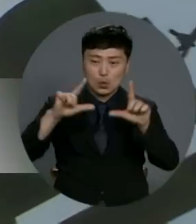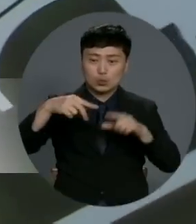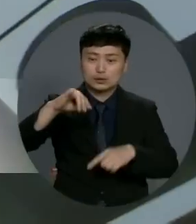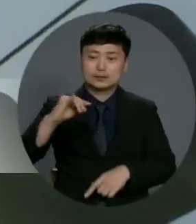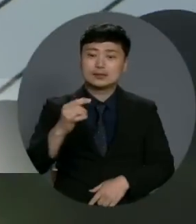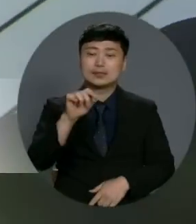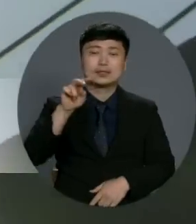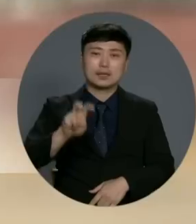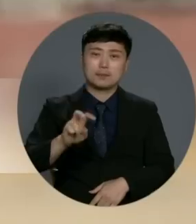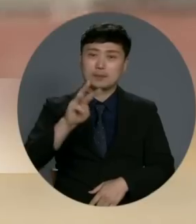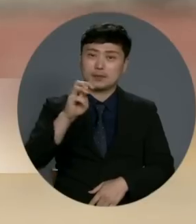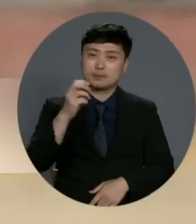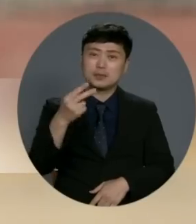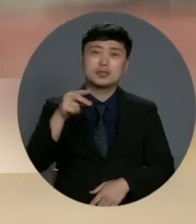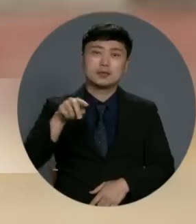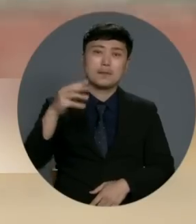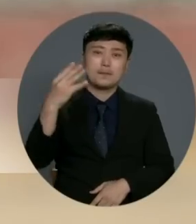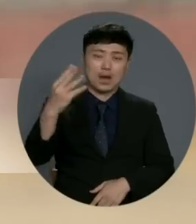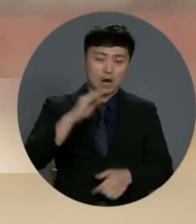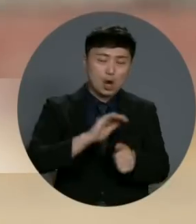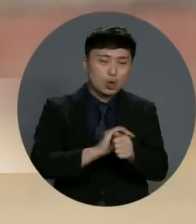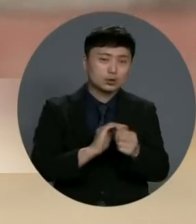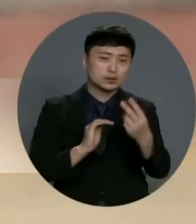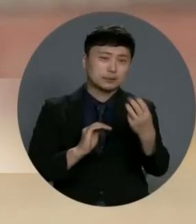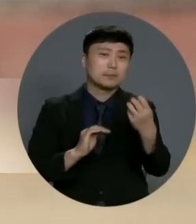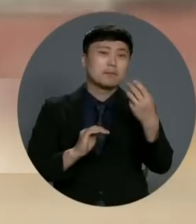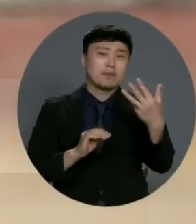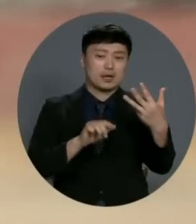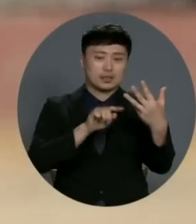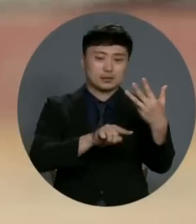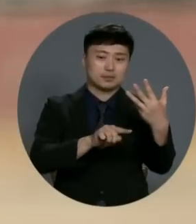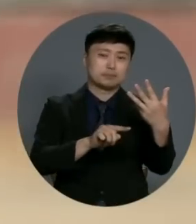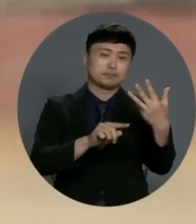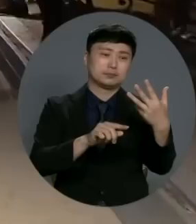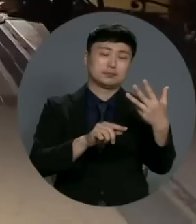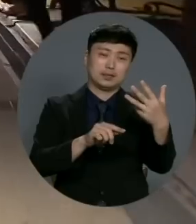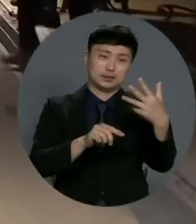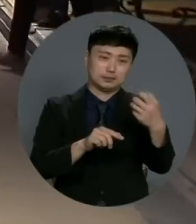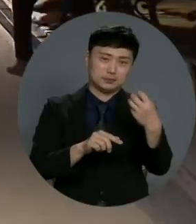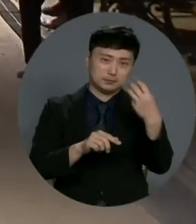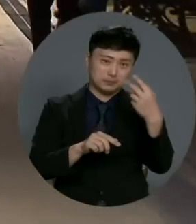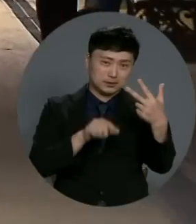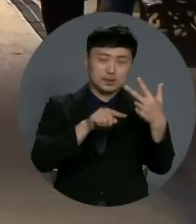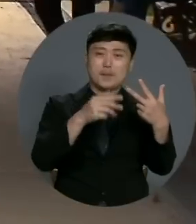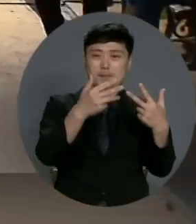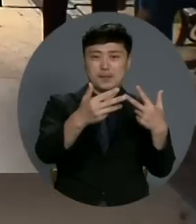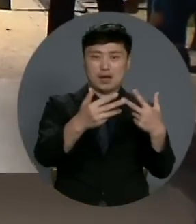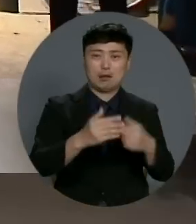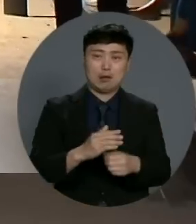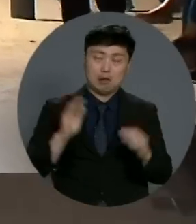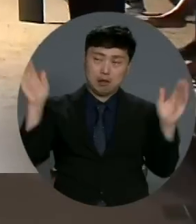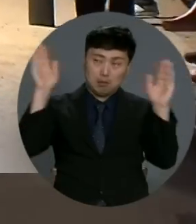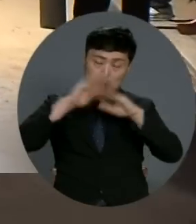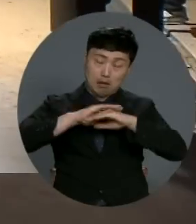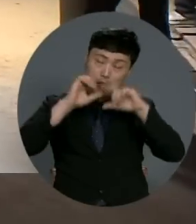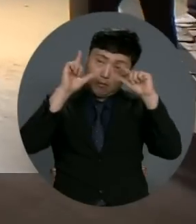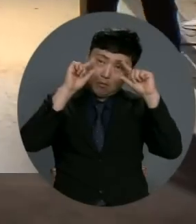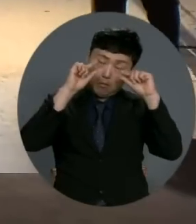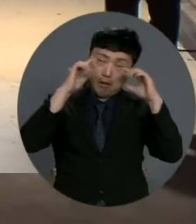시남동 37.9도, 경주 37.8도 등을 기록했습니다. 열대야도 곳곳에서 이어지고